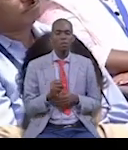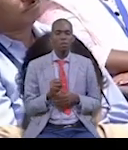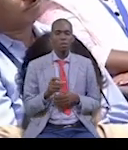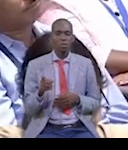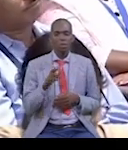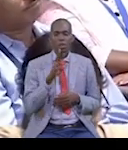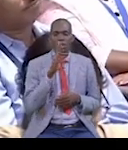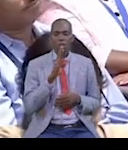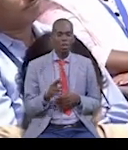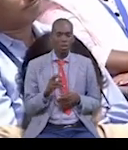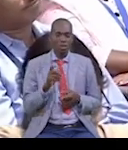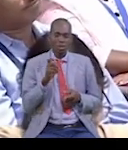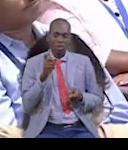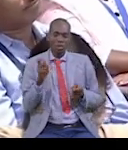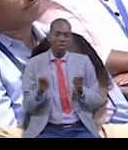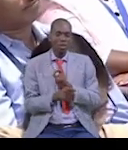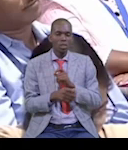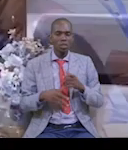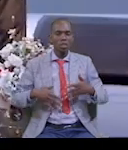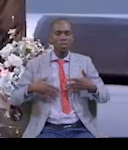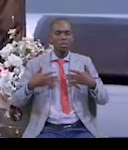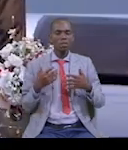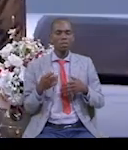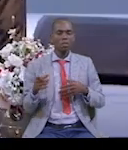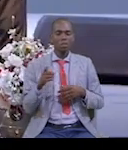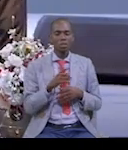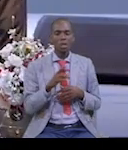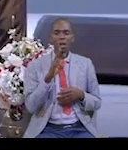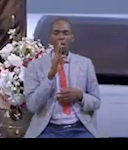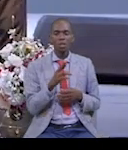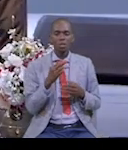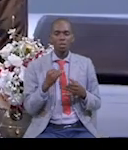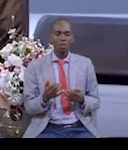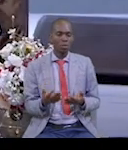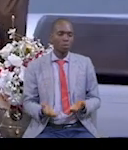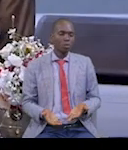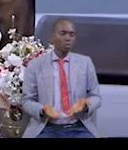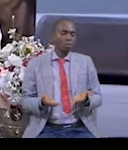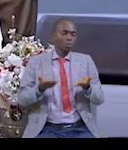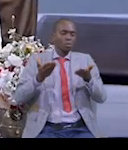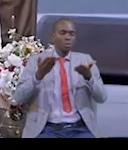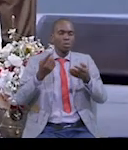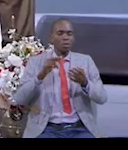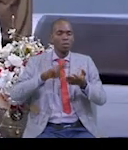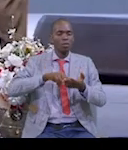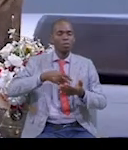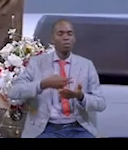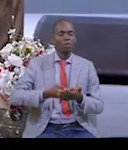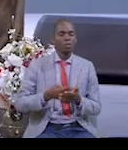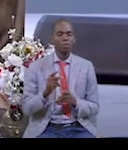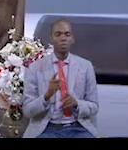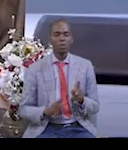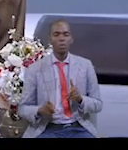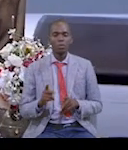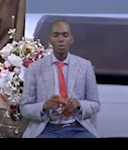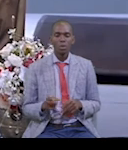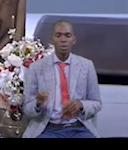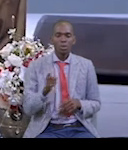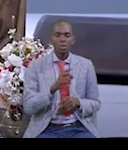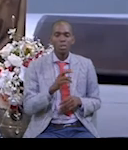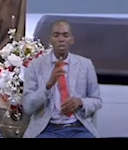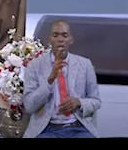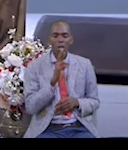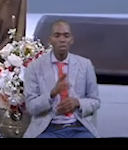lives. జీవితాలు రూపాంతరపరచబడుతున్నాయి. They're lifting up the fallen. వారి యొక్క పడిపోయే విధానం లేపబడుతుంది. Cleansing the dirty